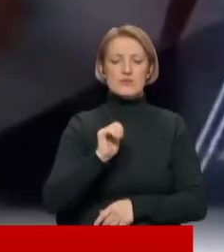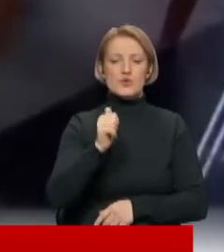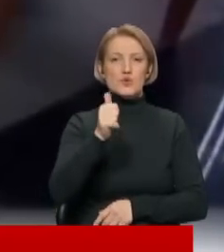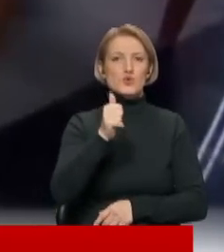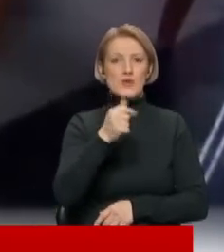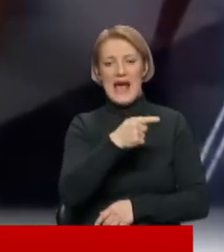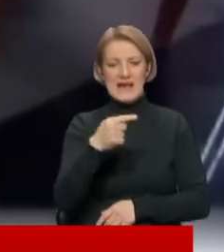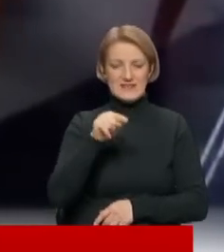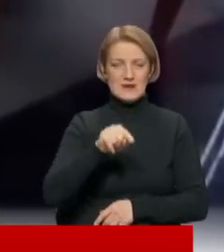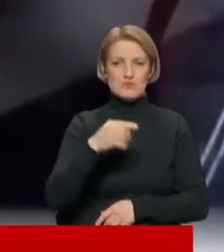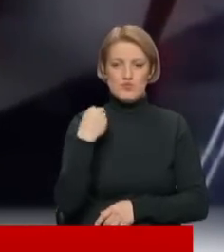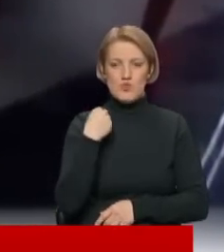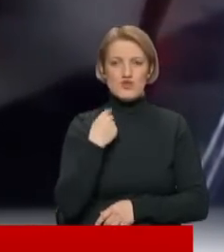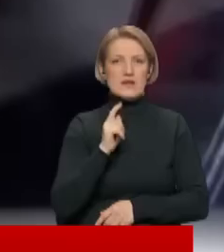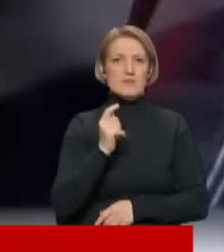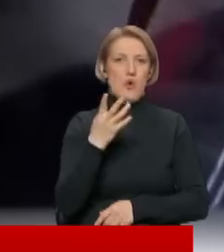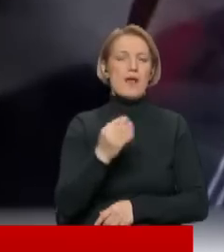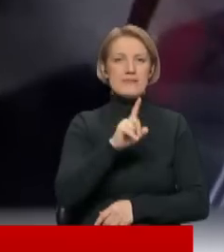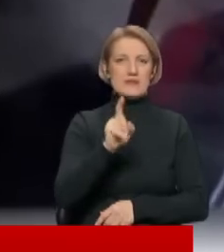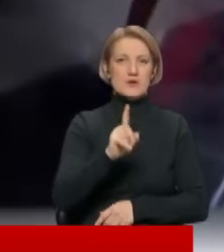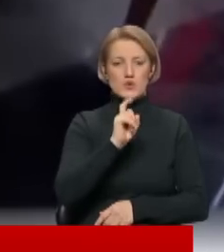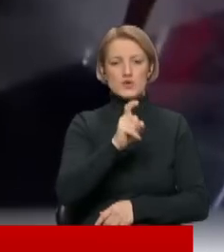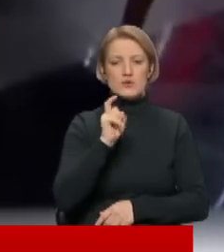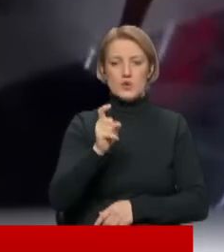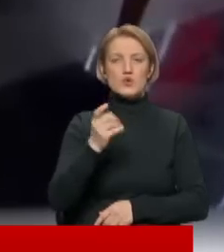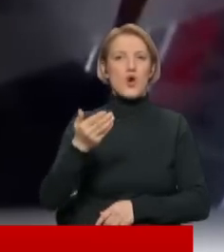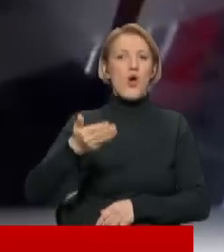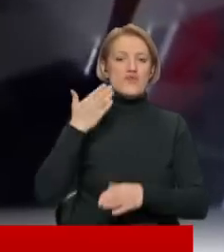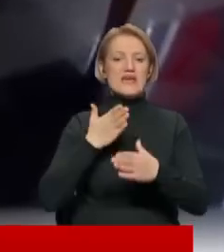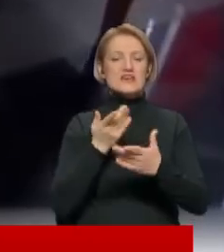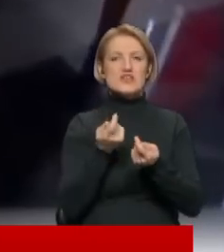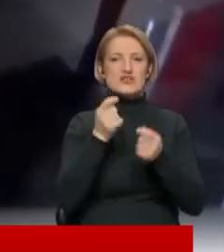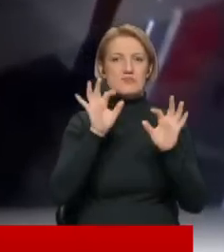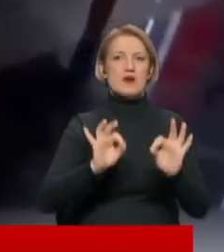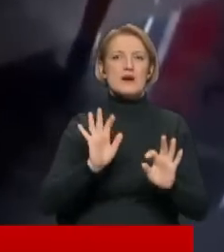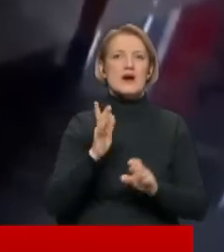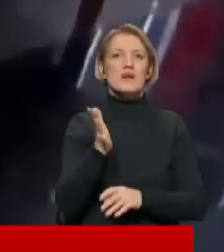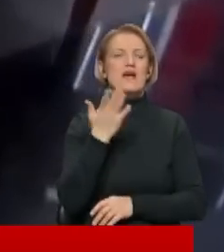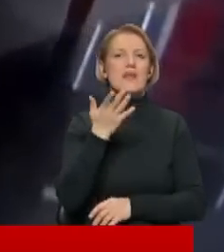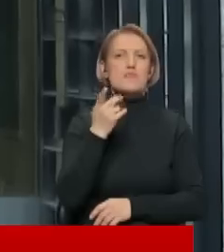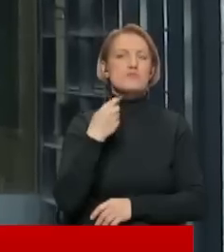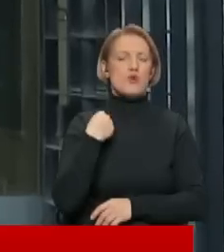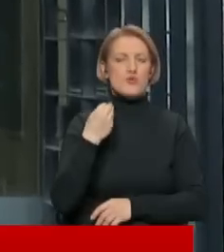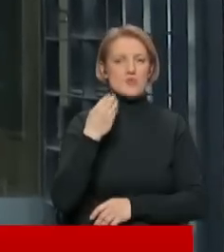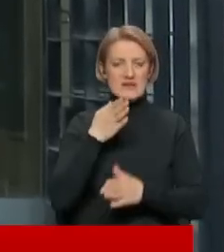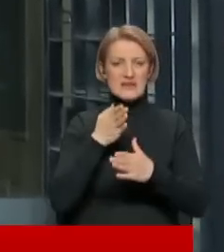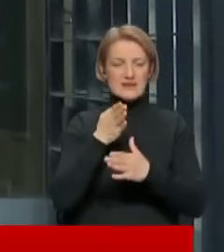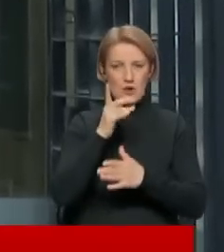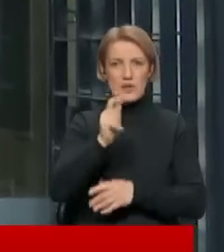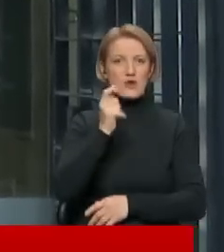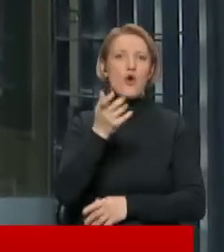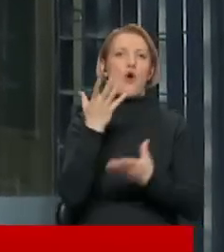bu kadar eksik 99'dan önce işe girmemişse ne kadar borçlanırsan borçlar olmaz